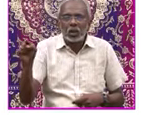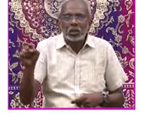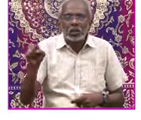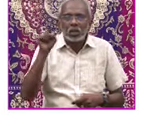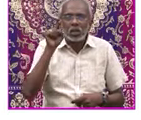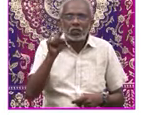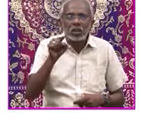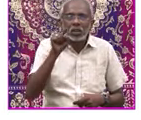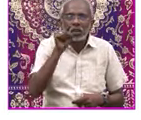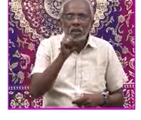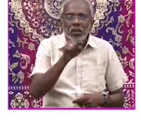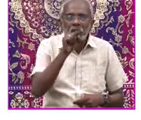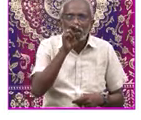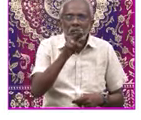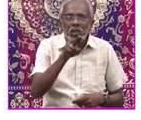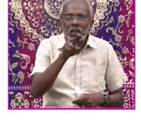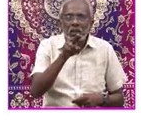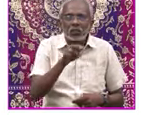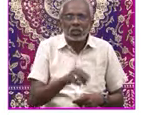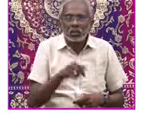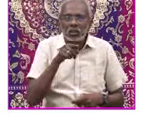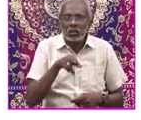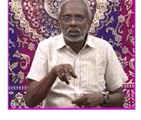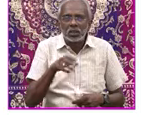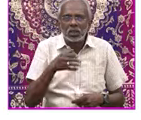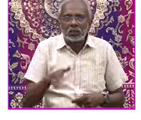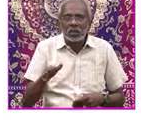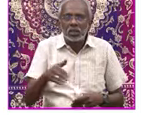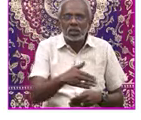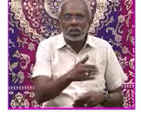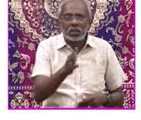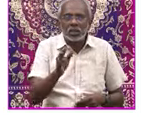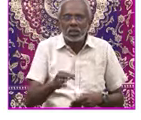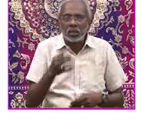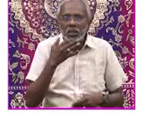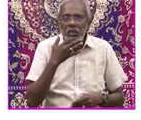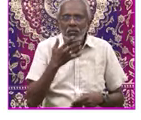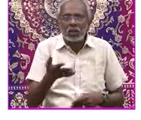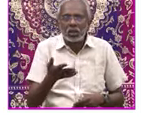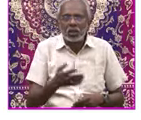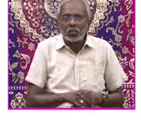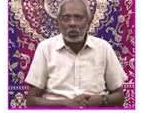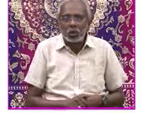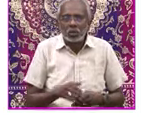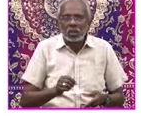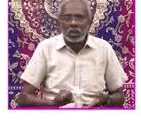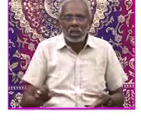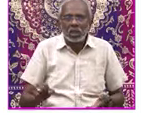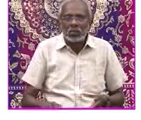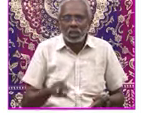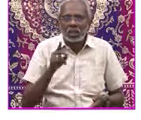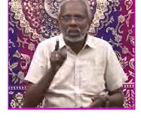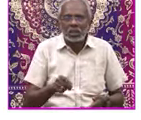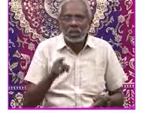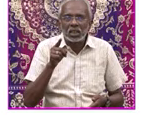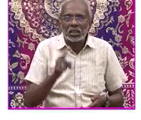பாய்வர் வெங்கரி மறைவர் சிலர் வழி தேடி வன்பில இழிவர்